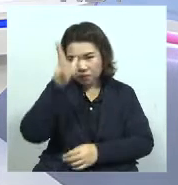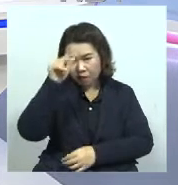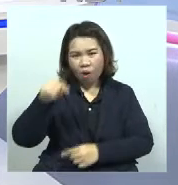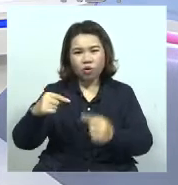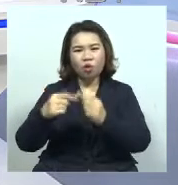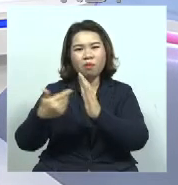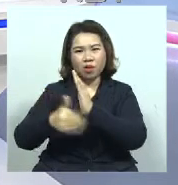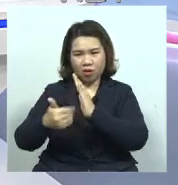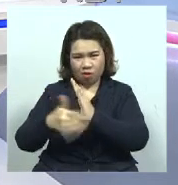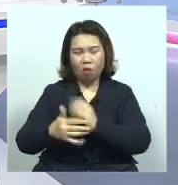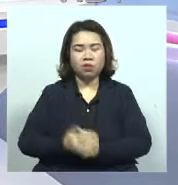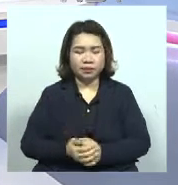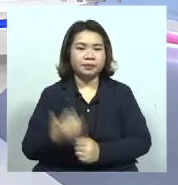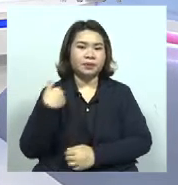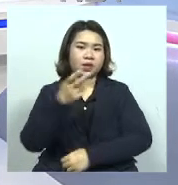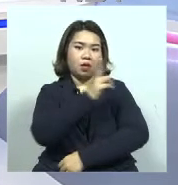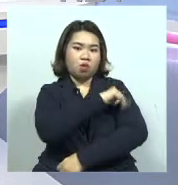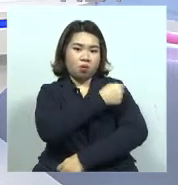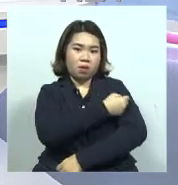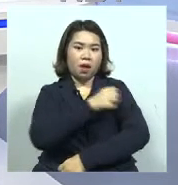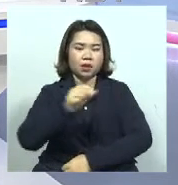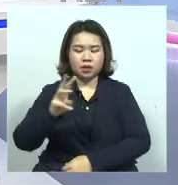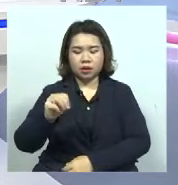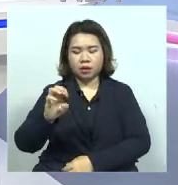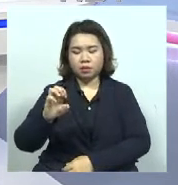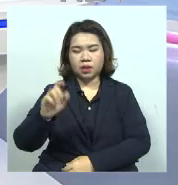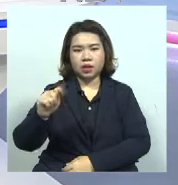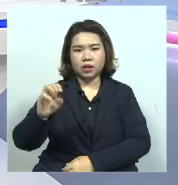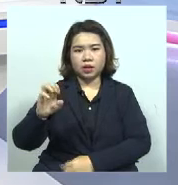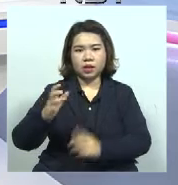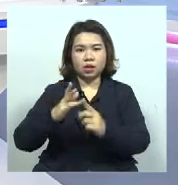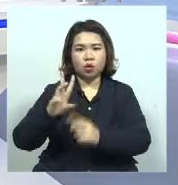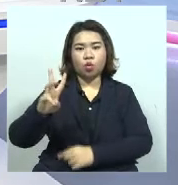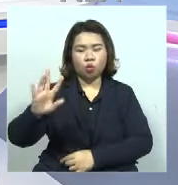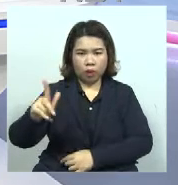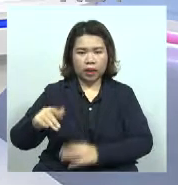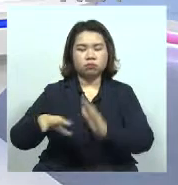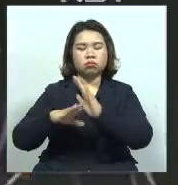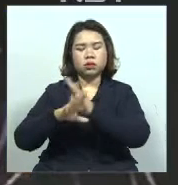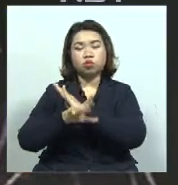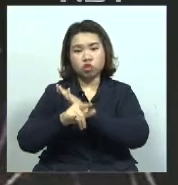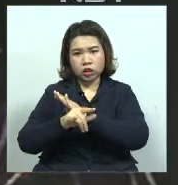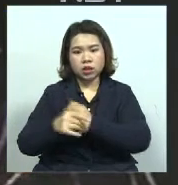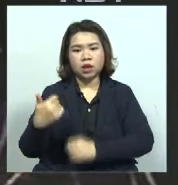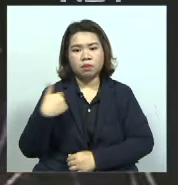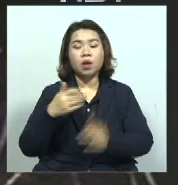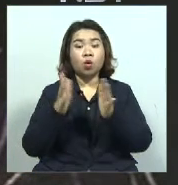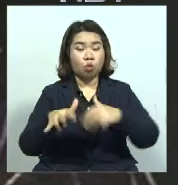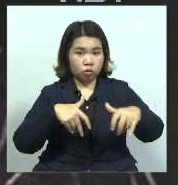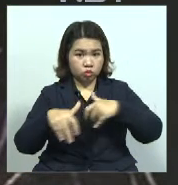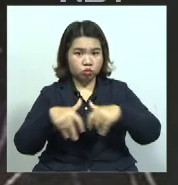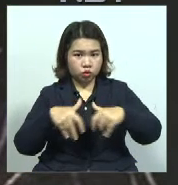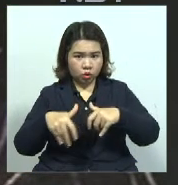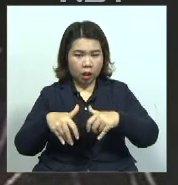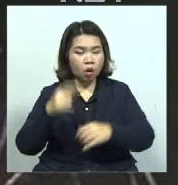พาคุณผู้ชมไปที่โรงพยาบาลสมิติเวชที่อำเภอเมืองชลบุรีนะคะซึ่งก็มีประชาชนที่อยู่ในพื้น